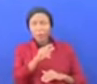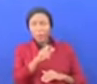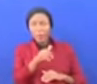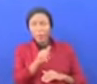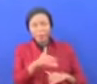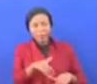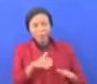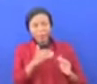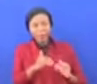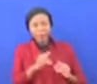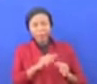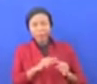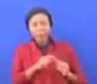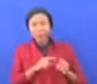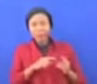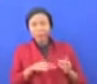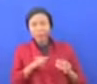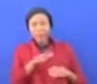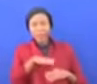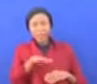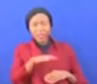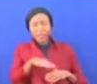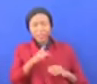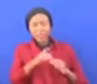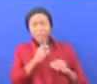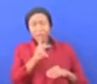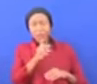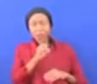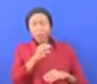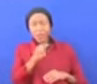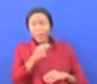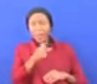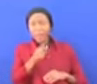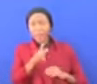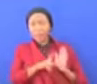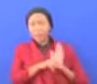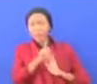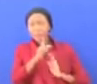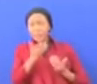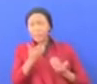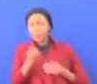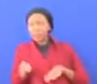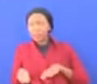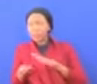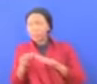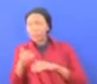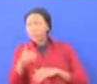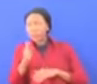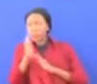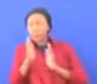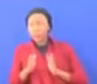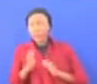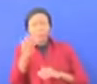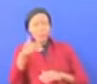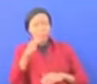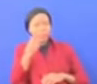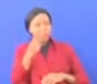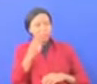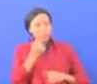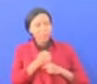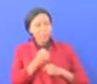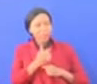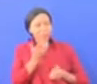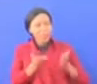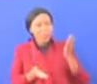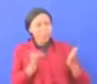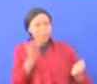Kiwanja na Kumalera North. Na ikaonekana mdhamini mkuu wa serikali alifanya tathmini katika maeneo hayo. Lakini baadaye ikaonekana gharama ni